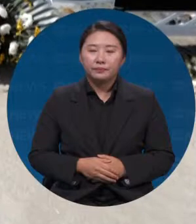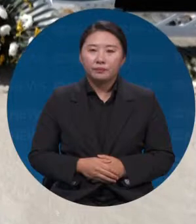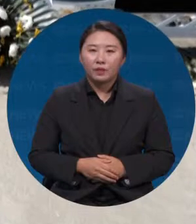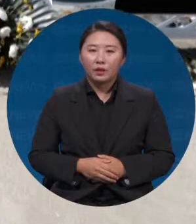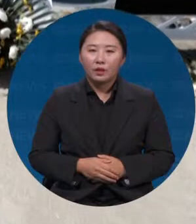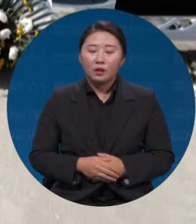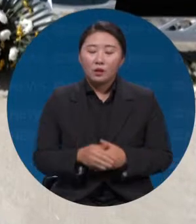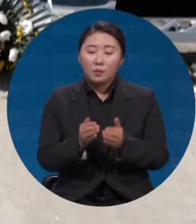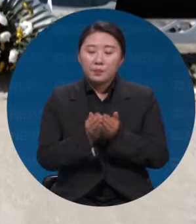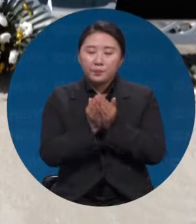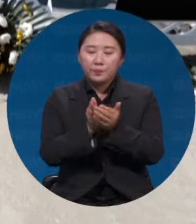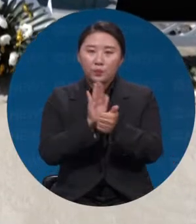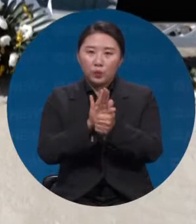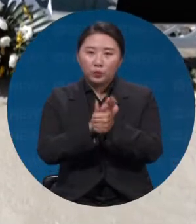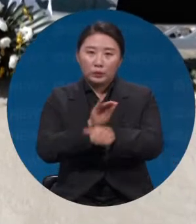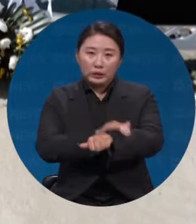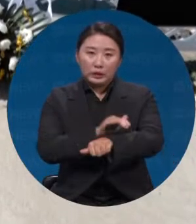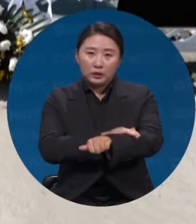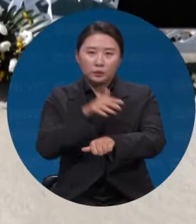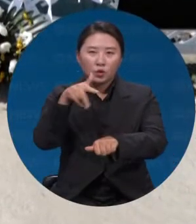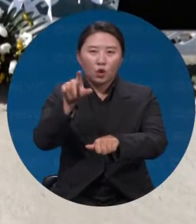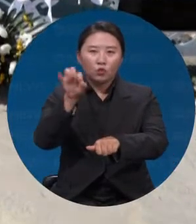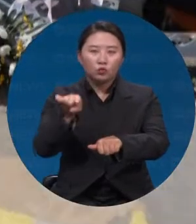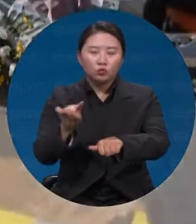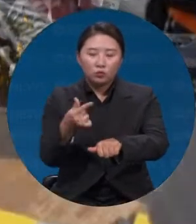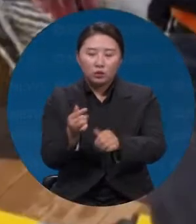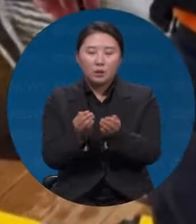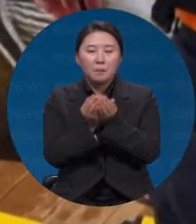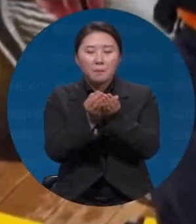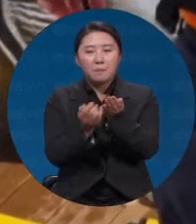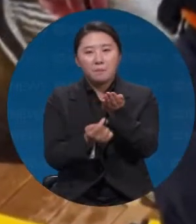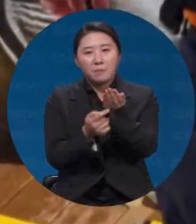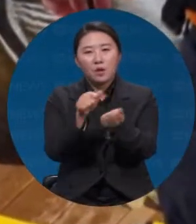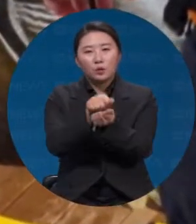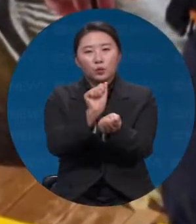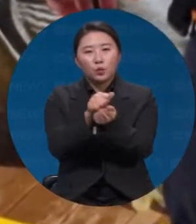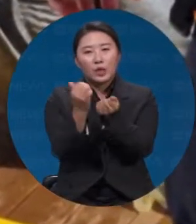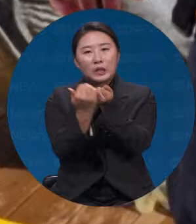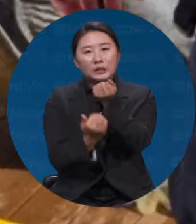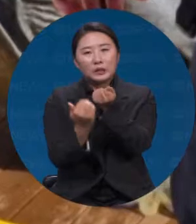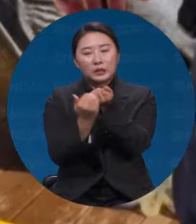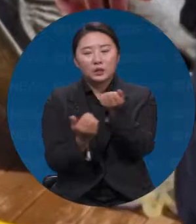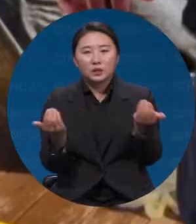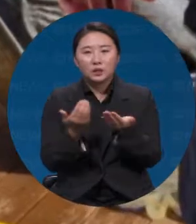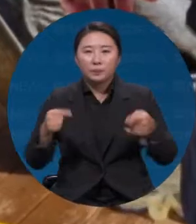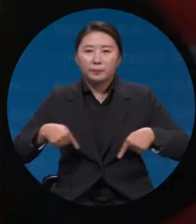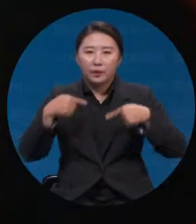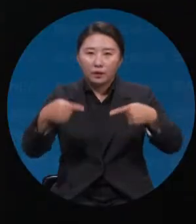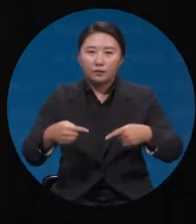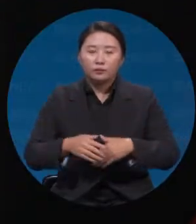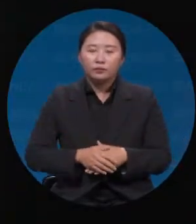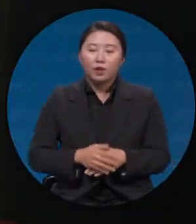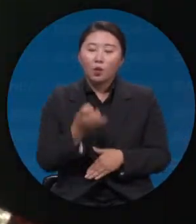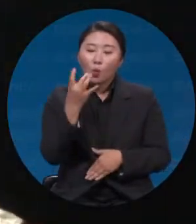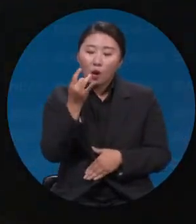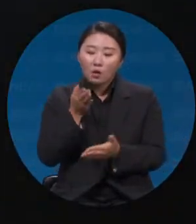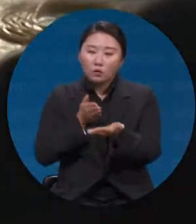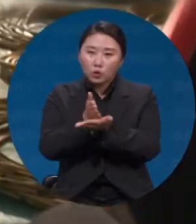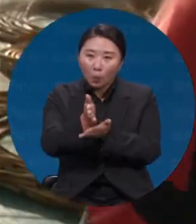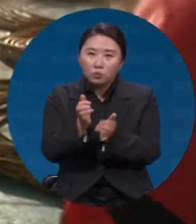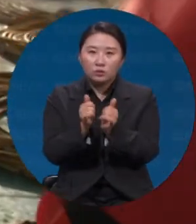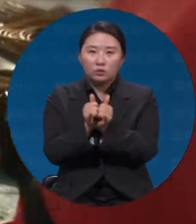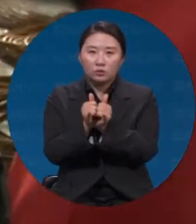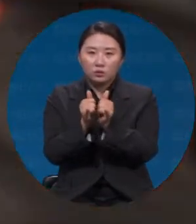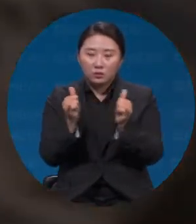향해 보조 실습이 나갔던 성 혼인 요트 바닥에 붙은 따개비 제거 작업에 투입됐습니다 원래는 전문 잠